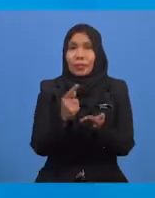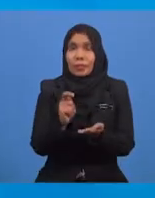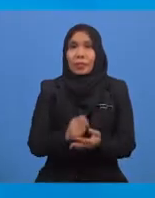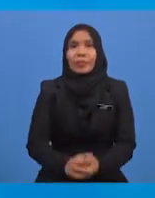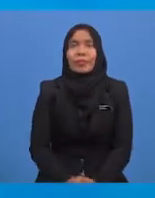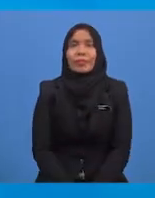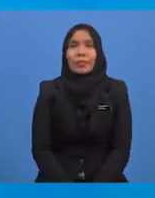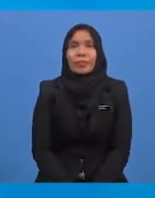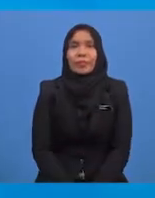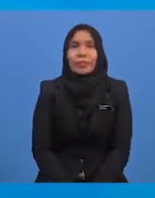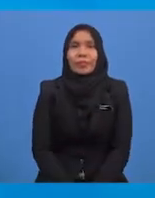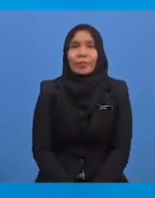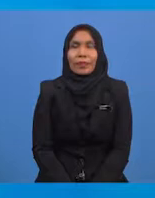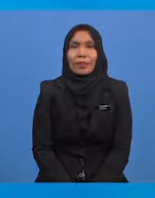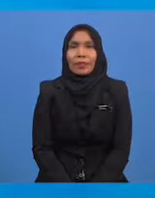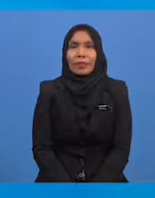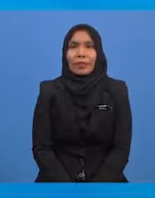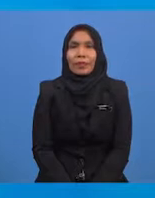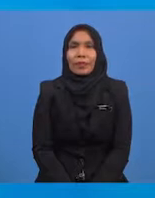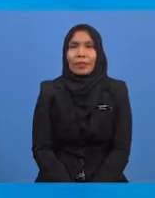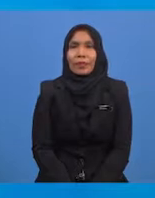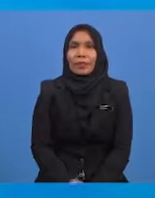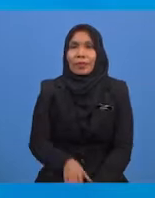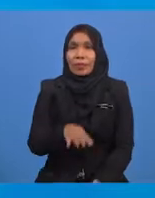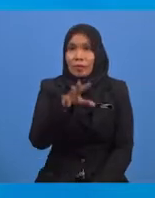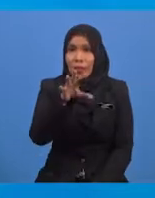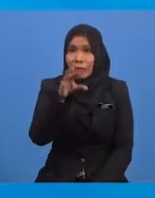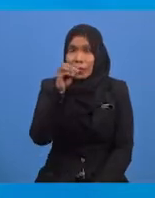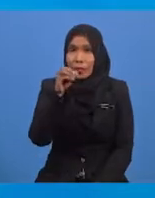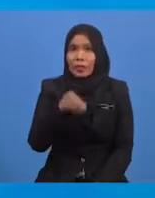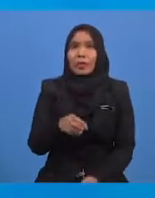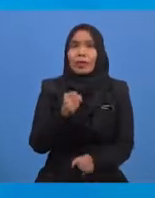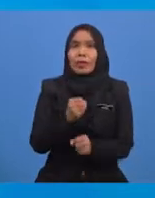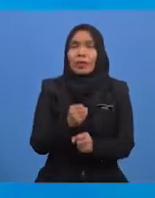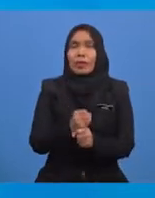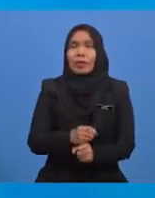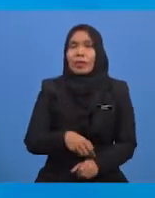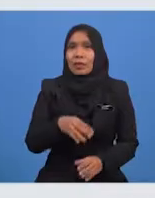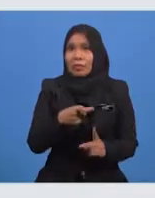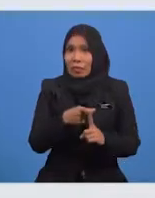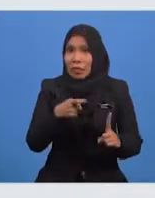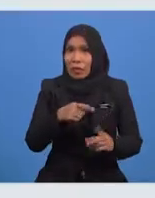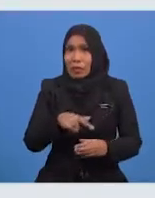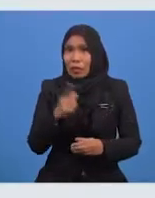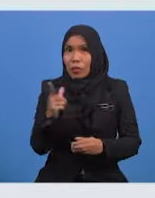Sumber manusia luaran lebih merujuk kepada pengambilan pekerja dari luar organisasi.